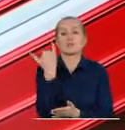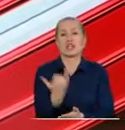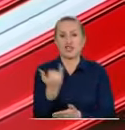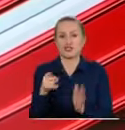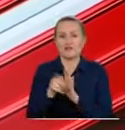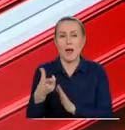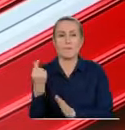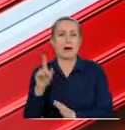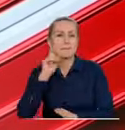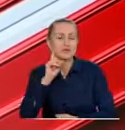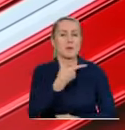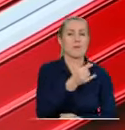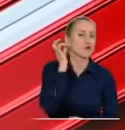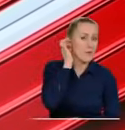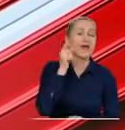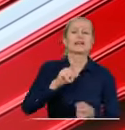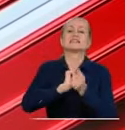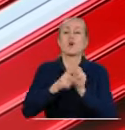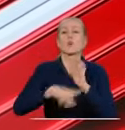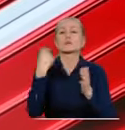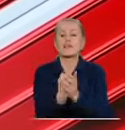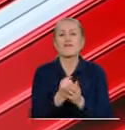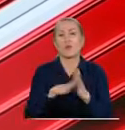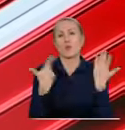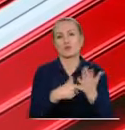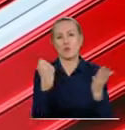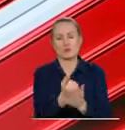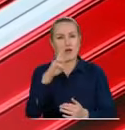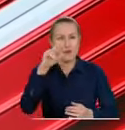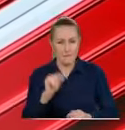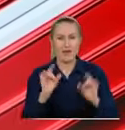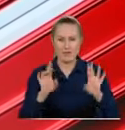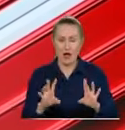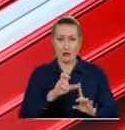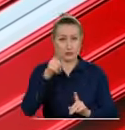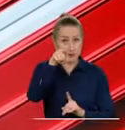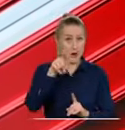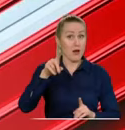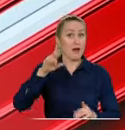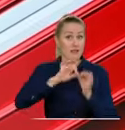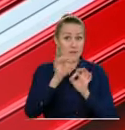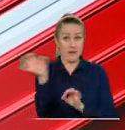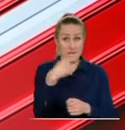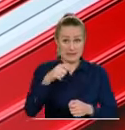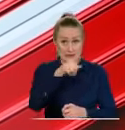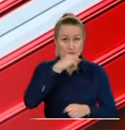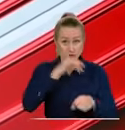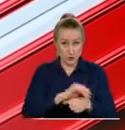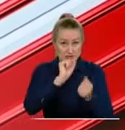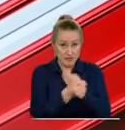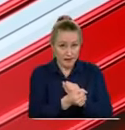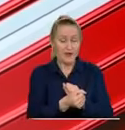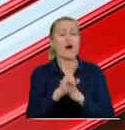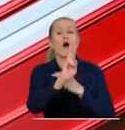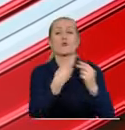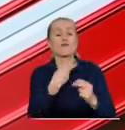oczywiście wymaga zmian ustaw i konstytucji RP. Czy pan jako prezydent zgodzi się na te zmiany? I teraz odpowiadać